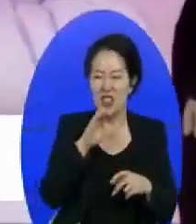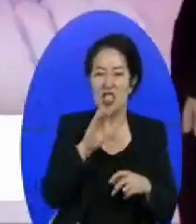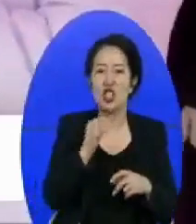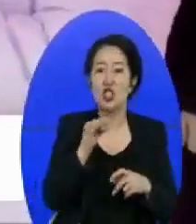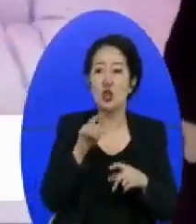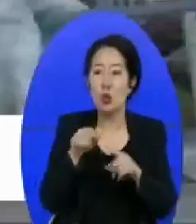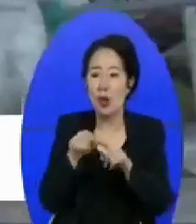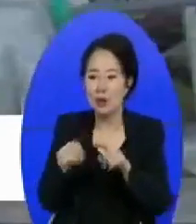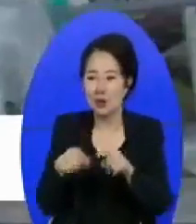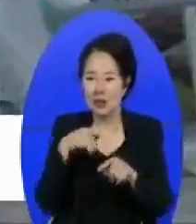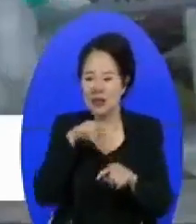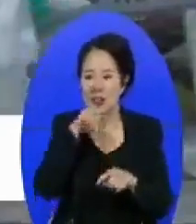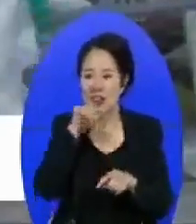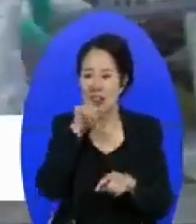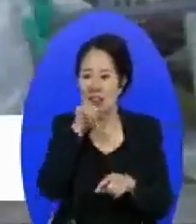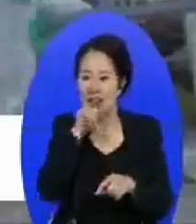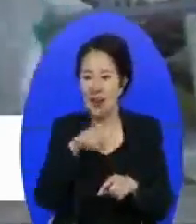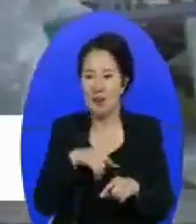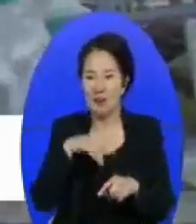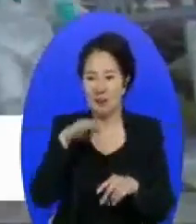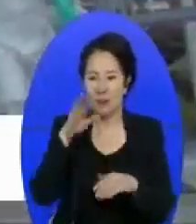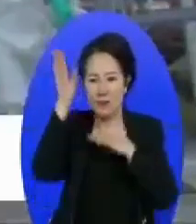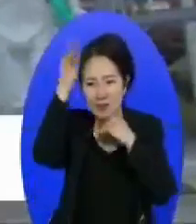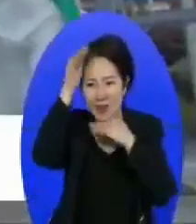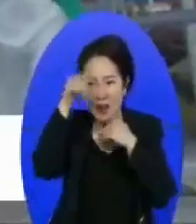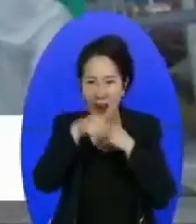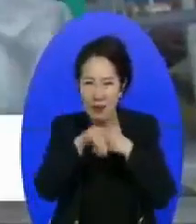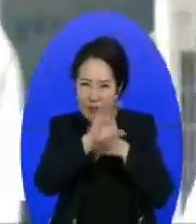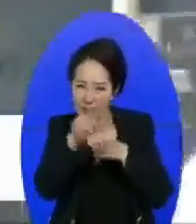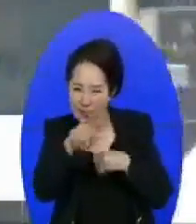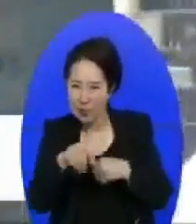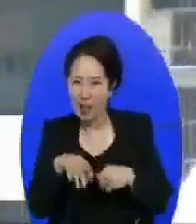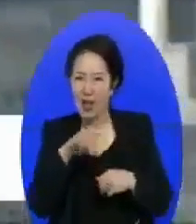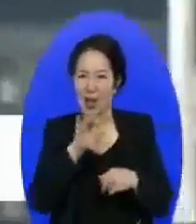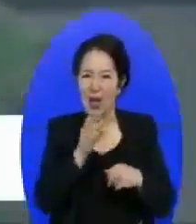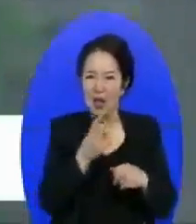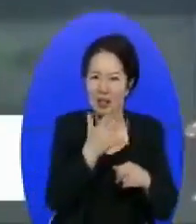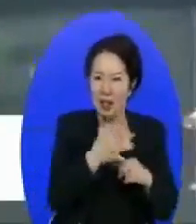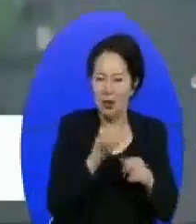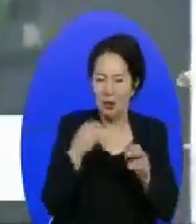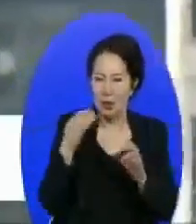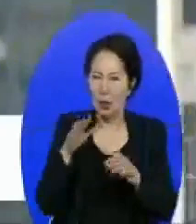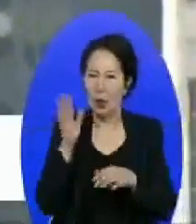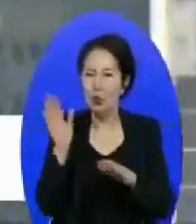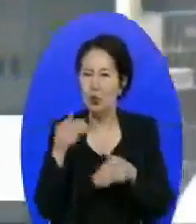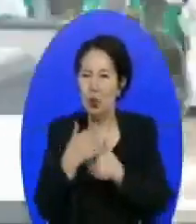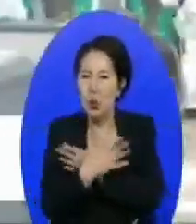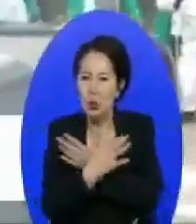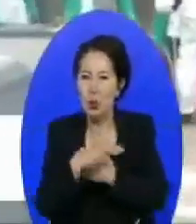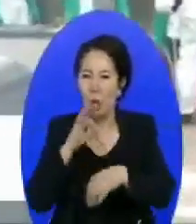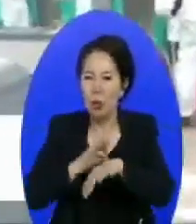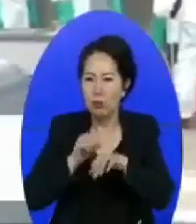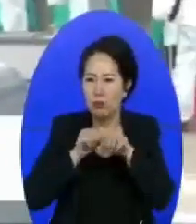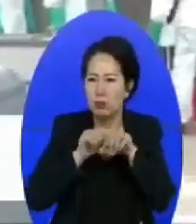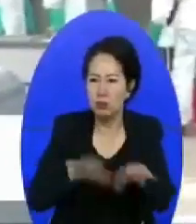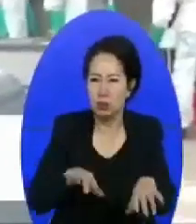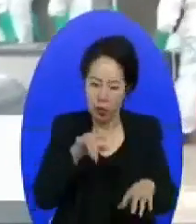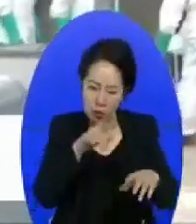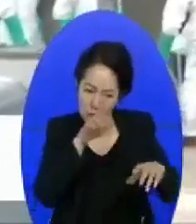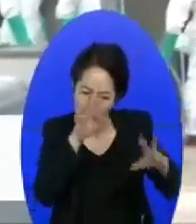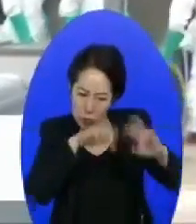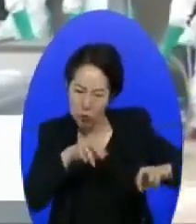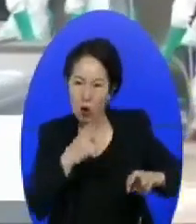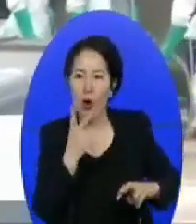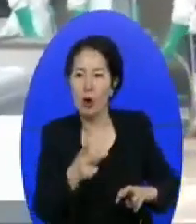өмнөд бүсийн дахианы нэгэн аж ахуйд бас H5N6 шувууны том үлэрч одоогоор тус аж ахуйн 2500 гаруй